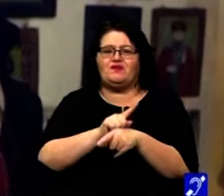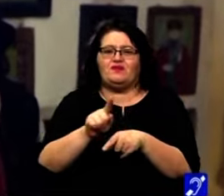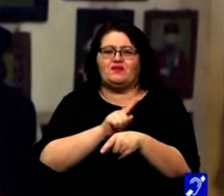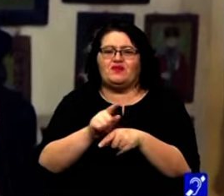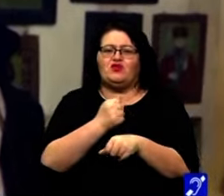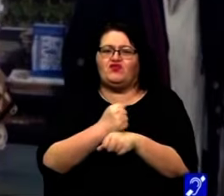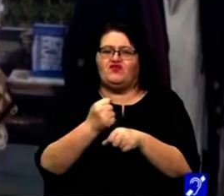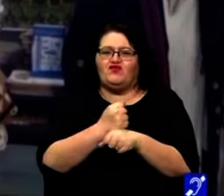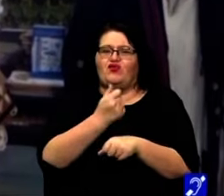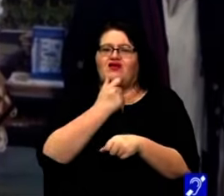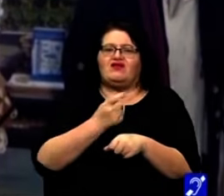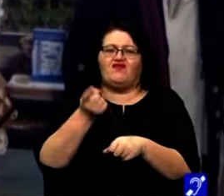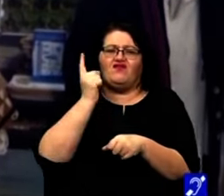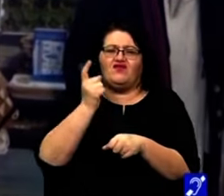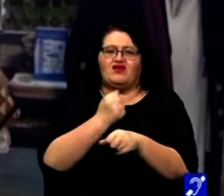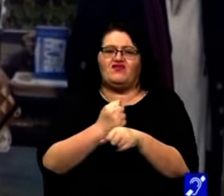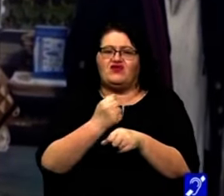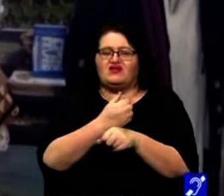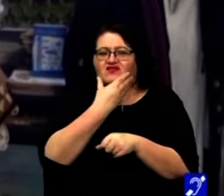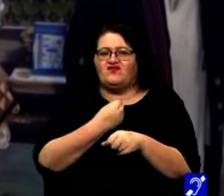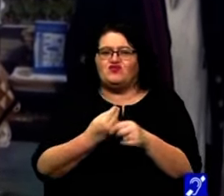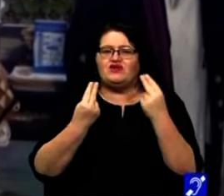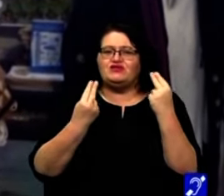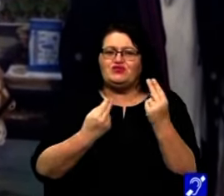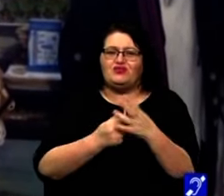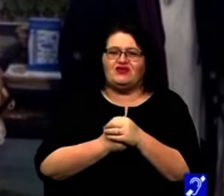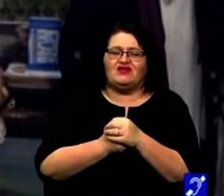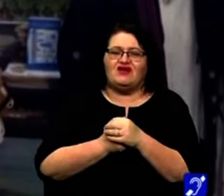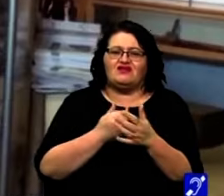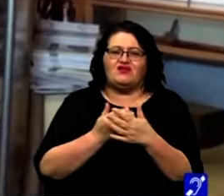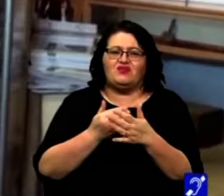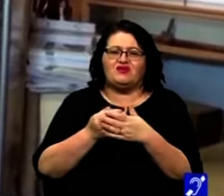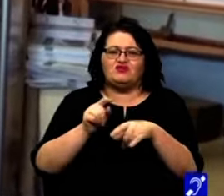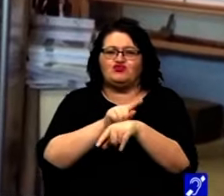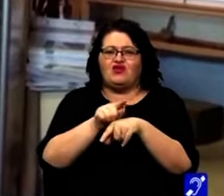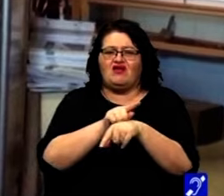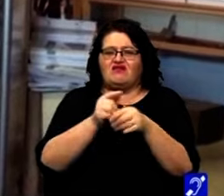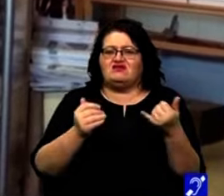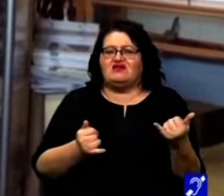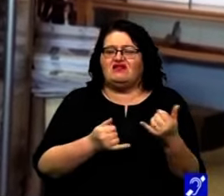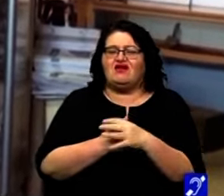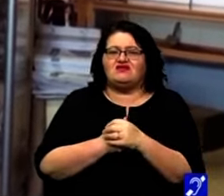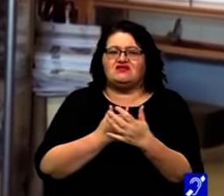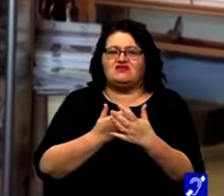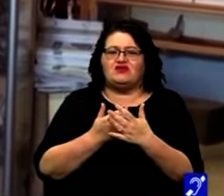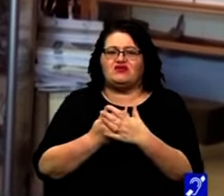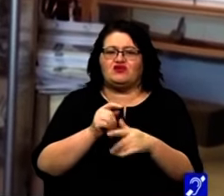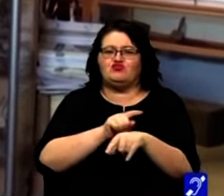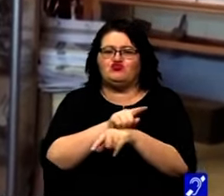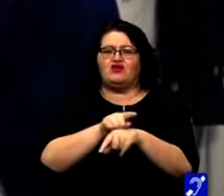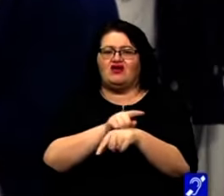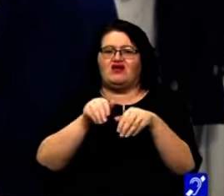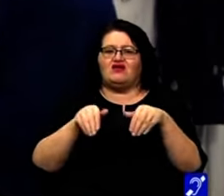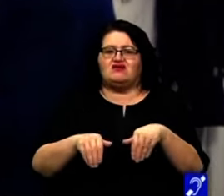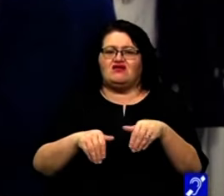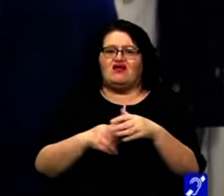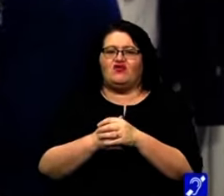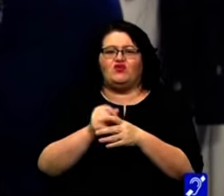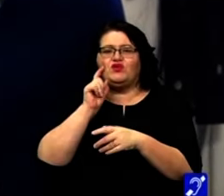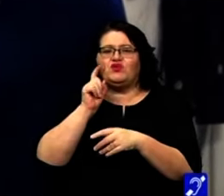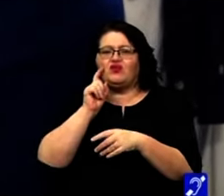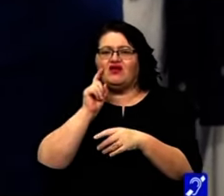foarte vechi, dar foarte frumoase, foarte importante pentru generația de astăzi. Pentru că generația de astăzi